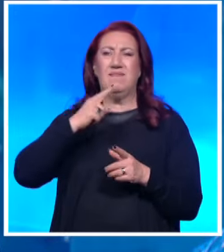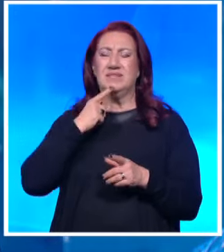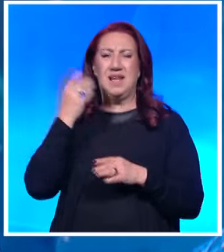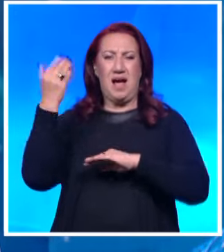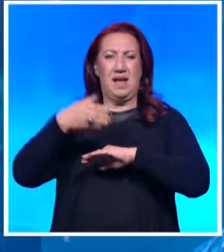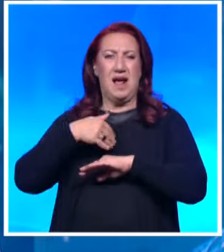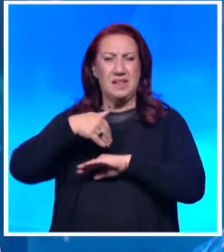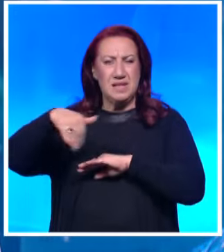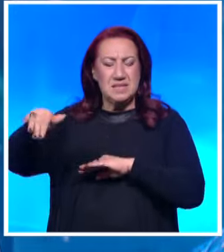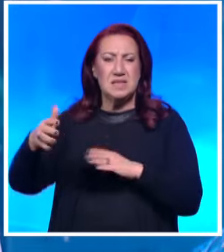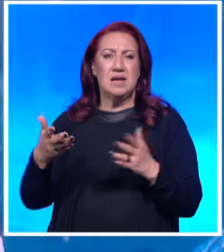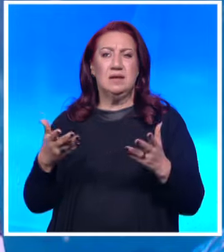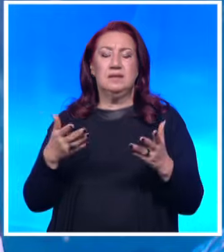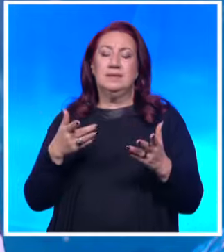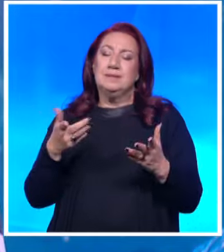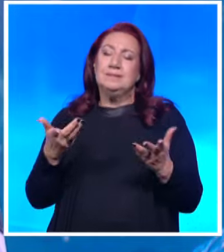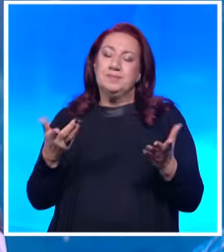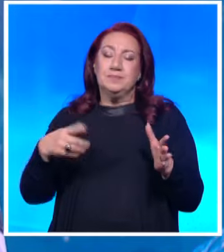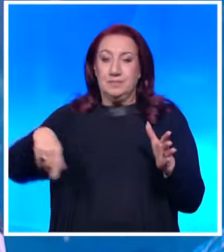Интензивно е движението като цяло в областта.